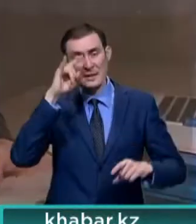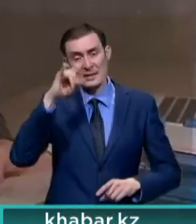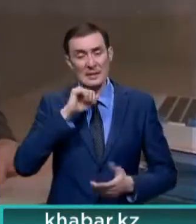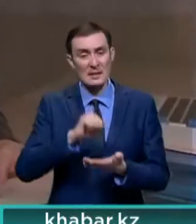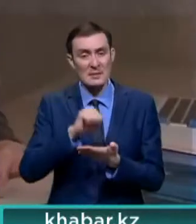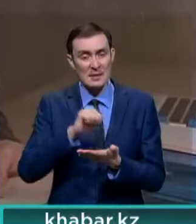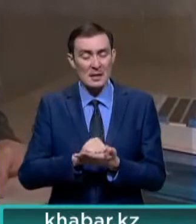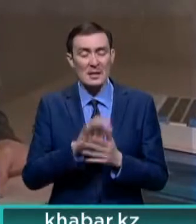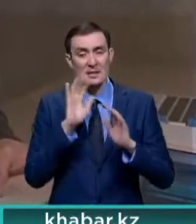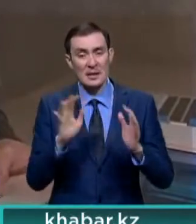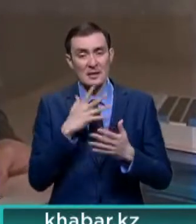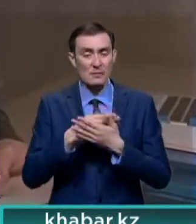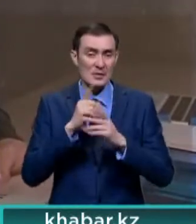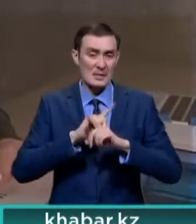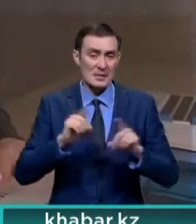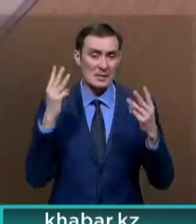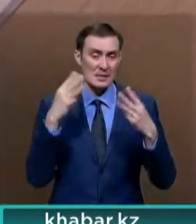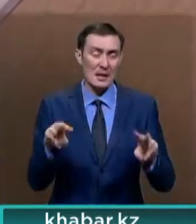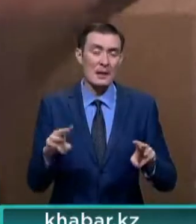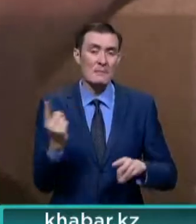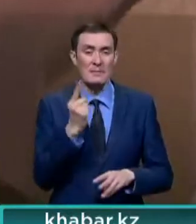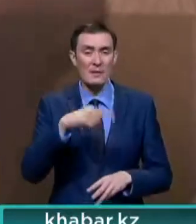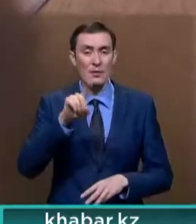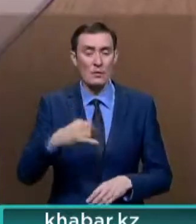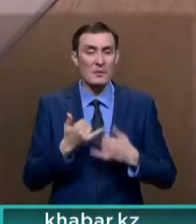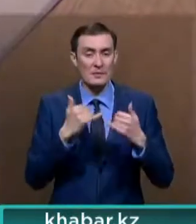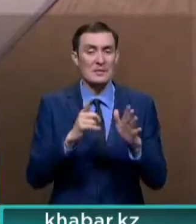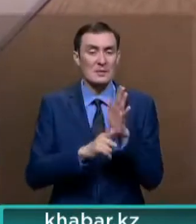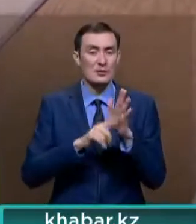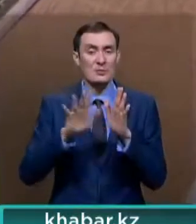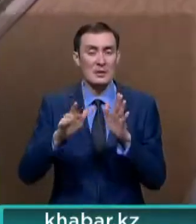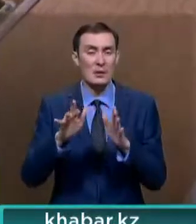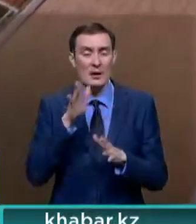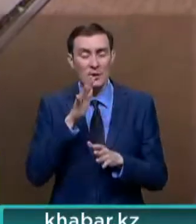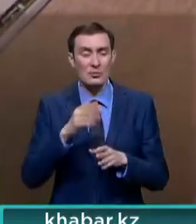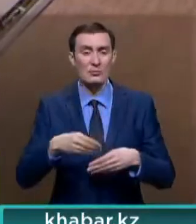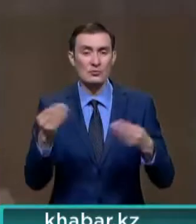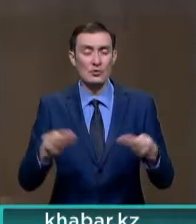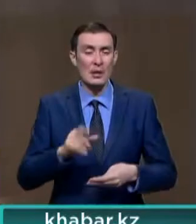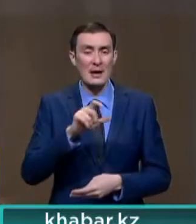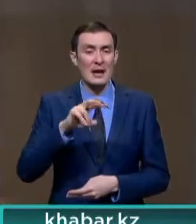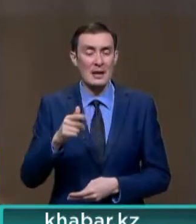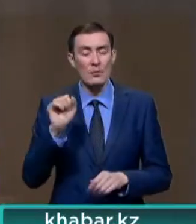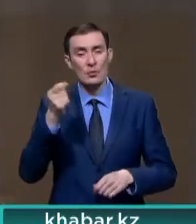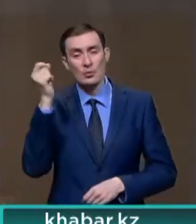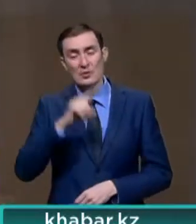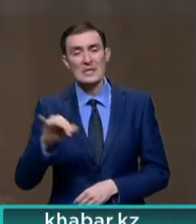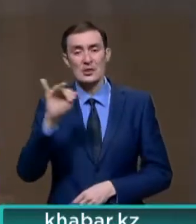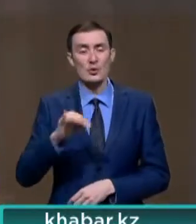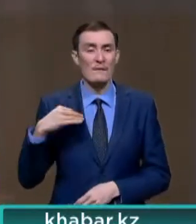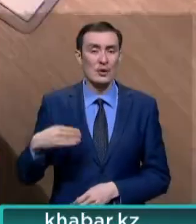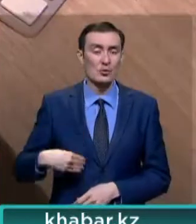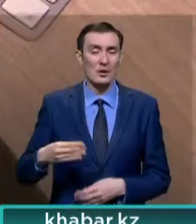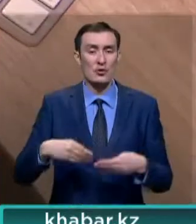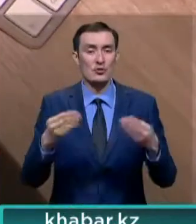издании сохранил индивидуальный стиль и характер бренда. Первый номер был посвящен 75-летию «Эль». В этой серии читатели могут познакомиться с историей